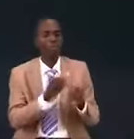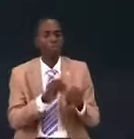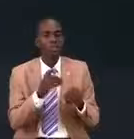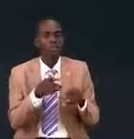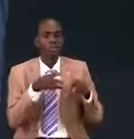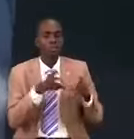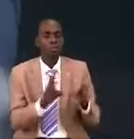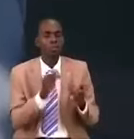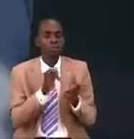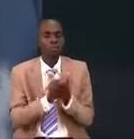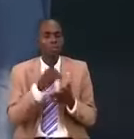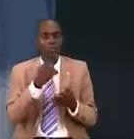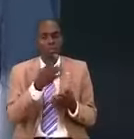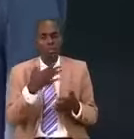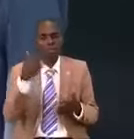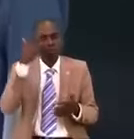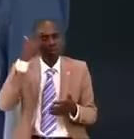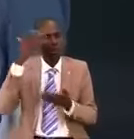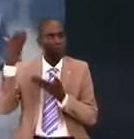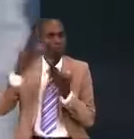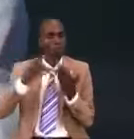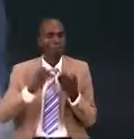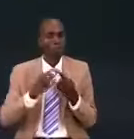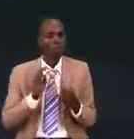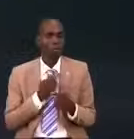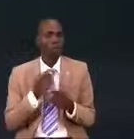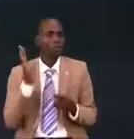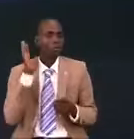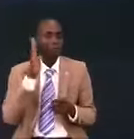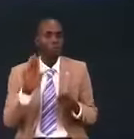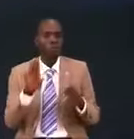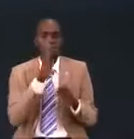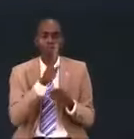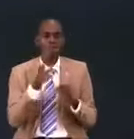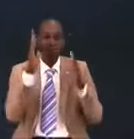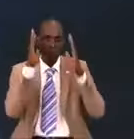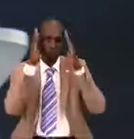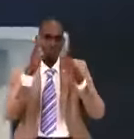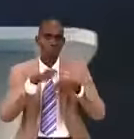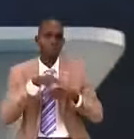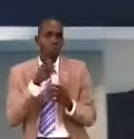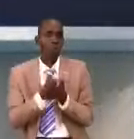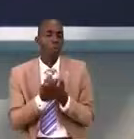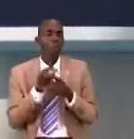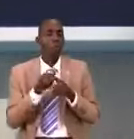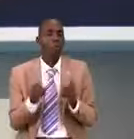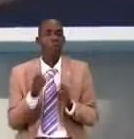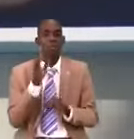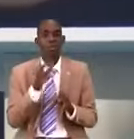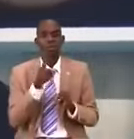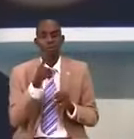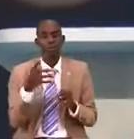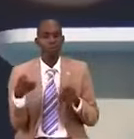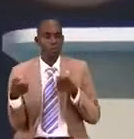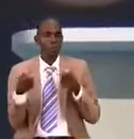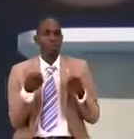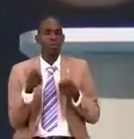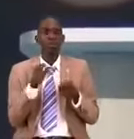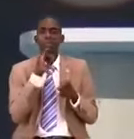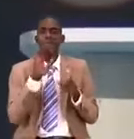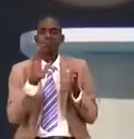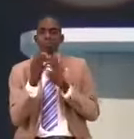mais tu dois prendre contrôle c'est comme un enseignant qui vient en classe et qui est debout là bas